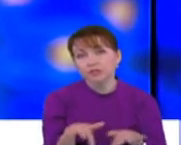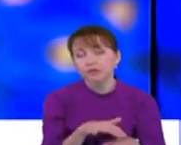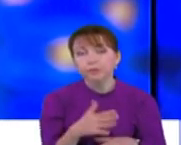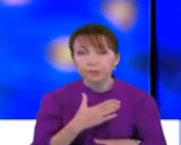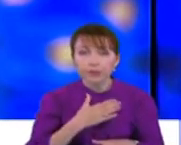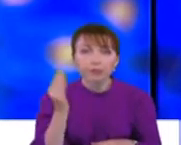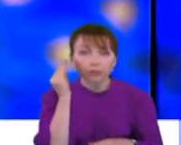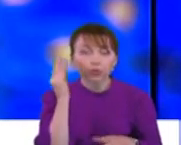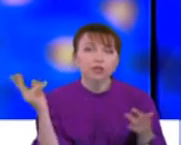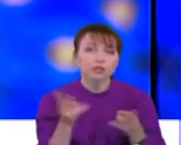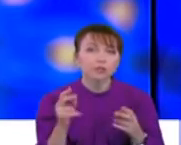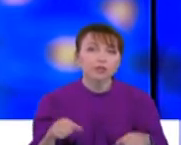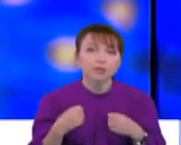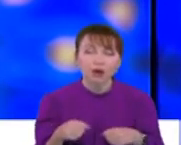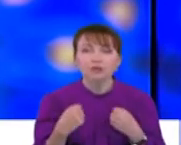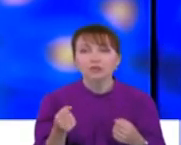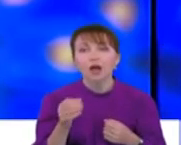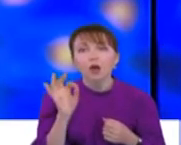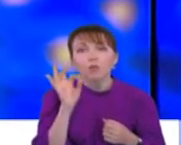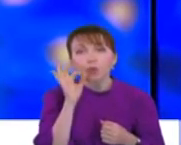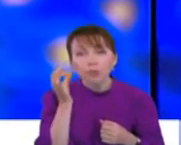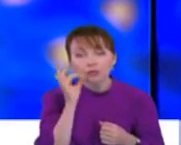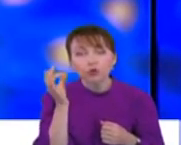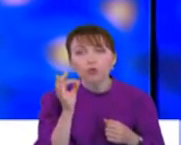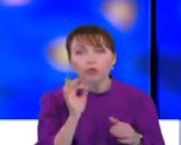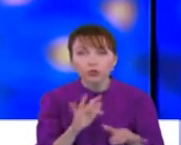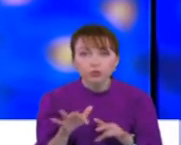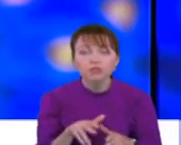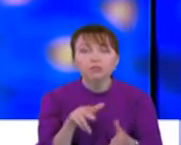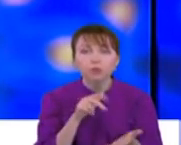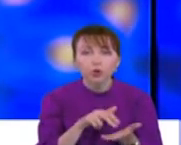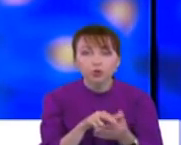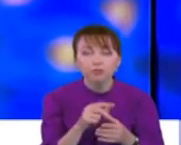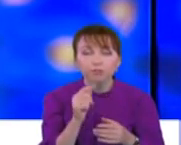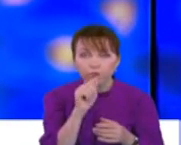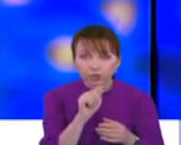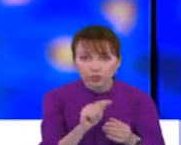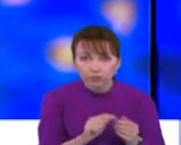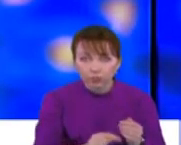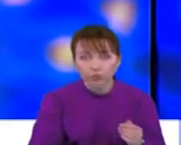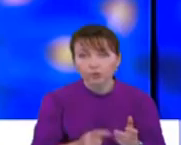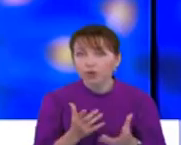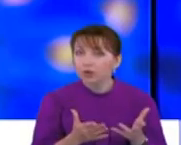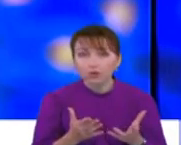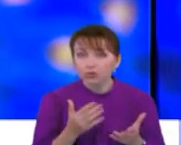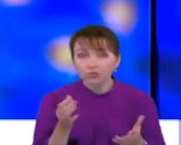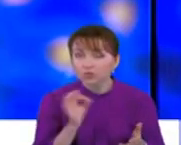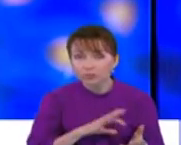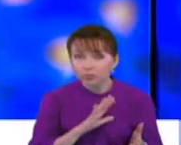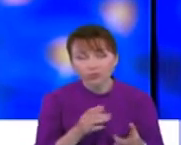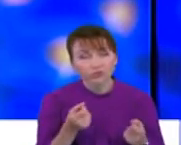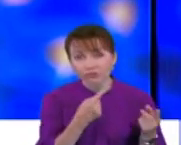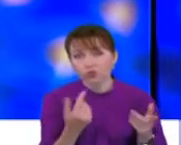треба намагатися по мінському процесу пройтись по пунктам. Якщо не він, значить його треба відкинути і шукати